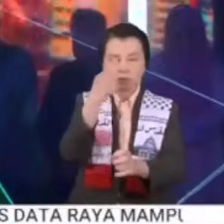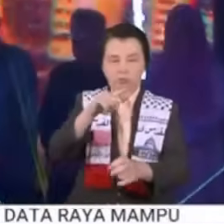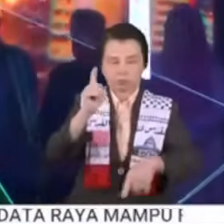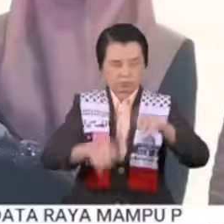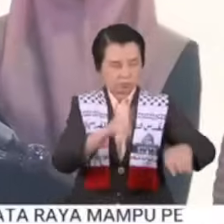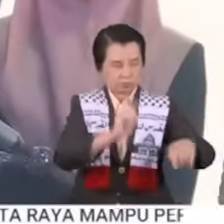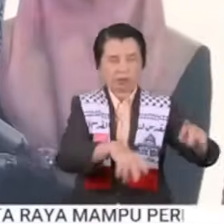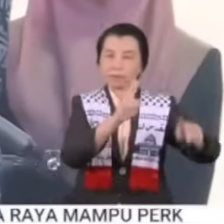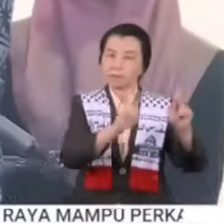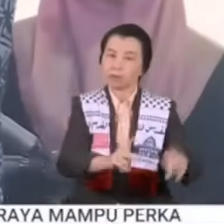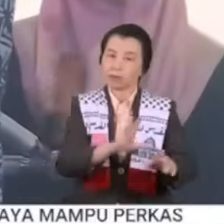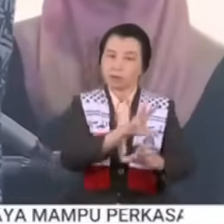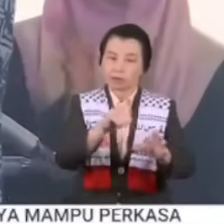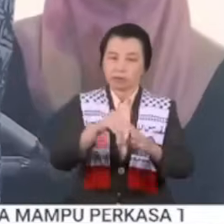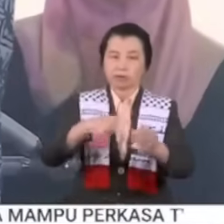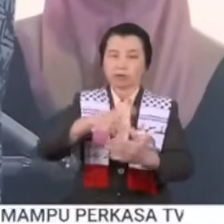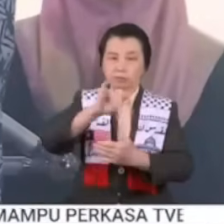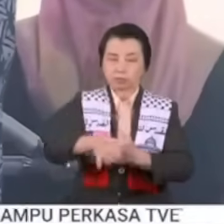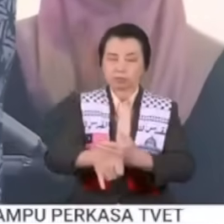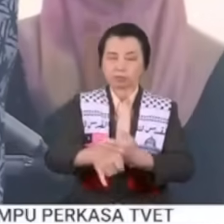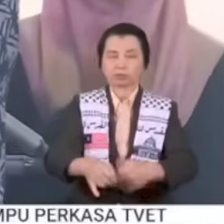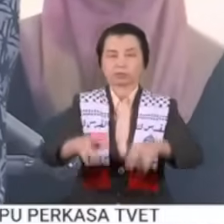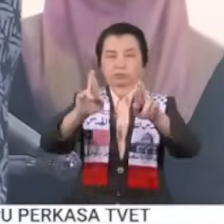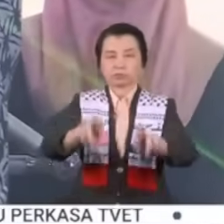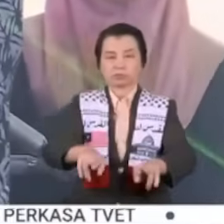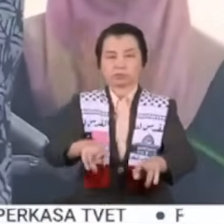pelbagai pihak terutama melibatkan projek